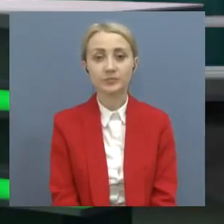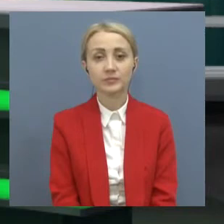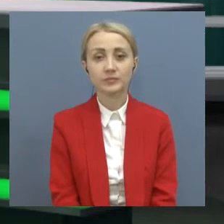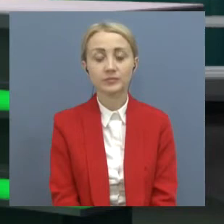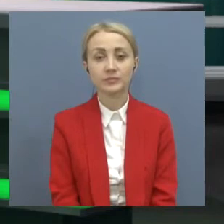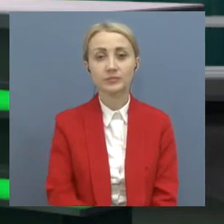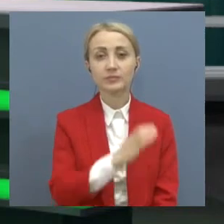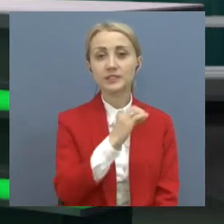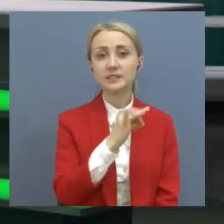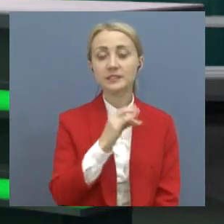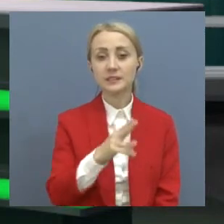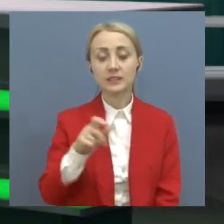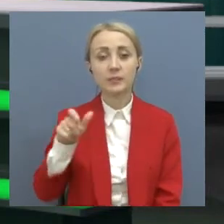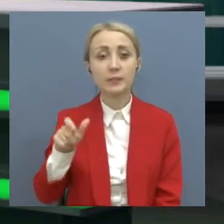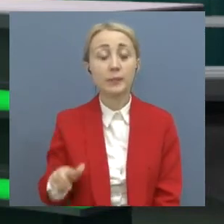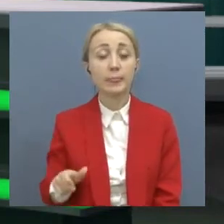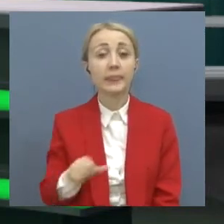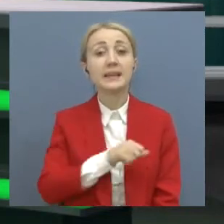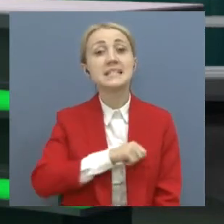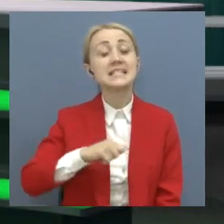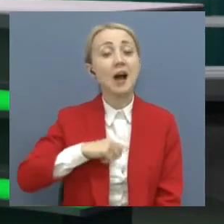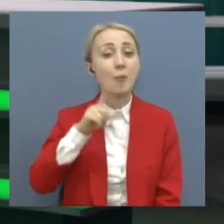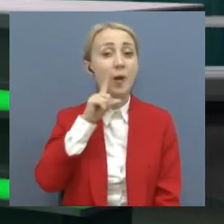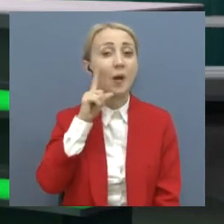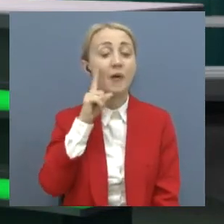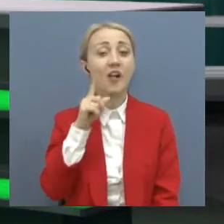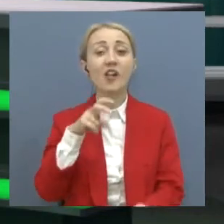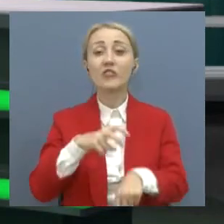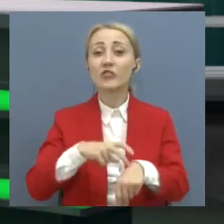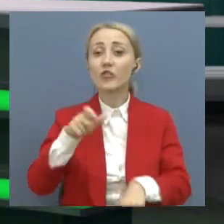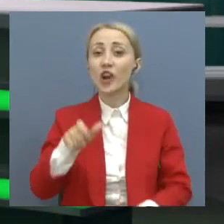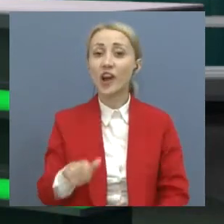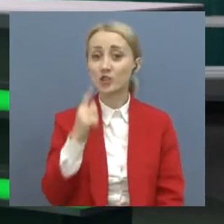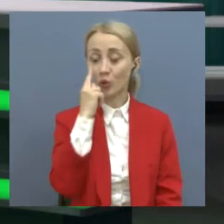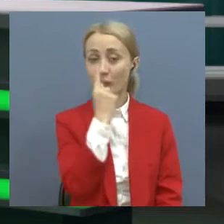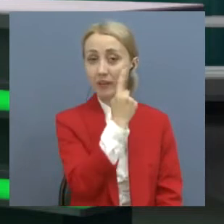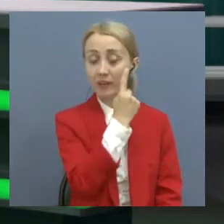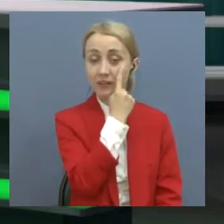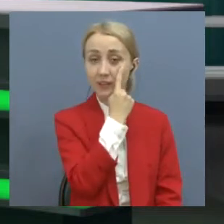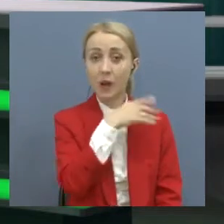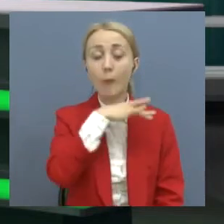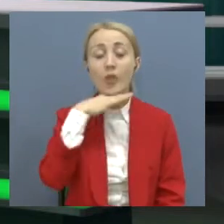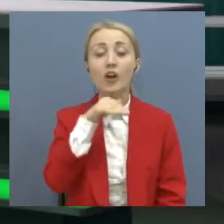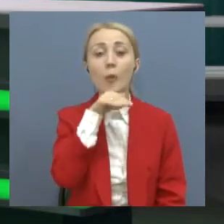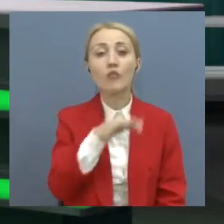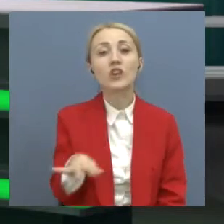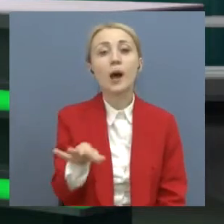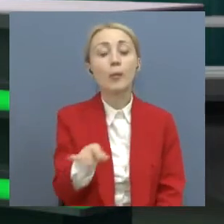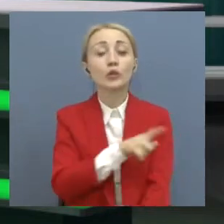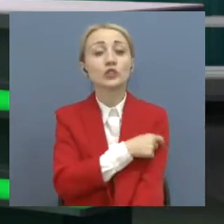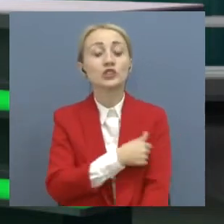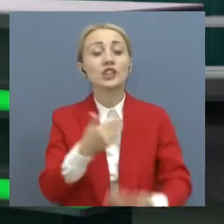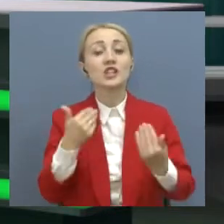Серік Қамриков облыстық көпбейінді ауруханасының ең жас офтальмолог дәрігері. Небәрі 20 жасында медицина институтын